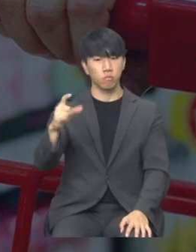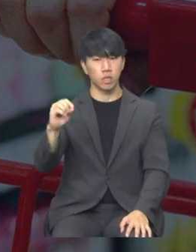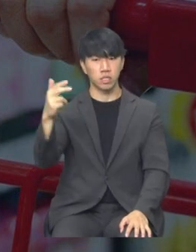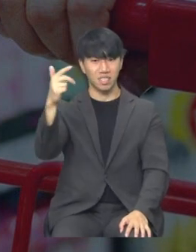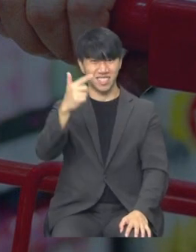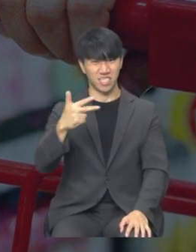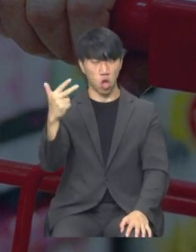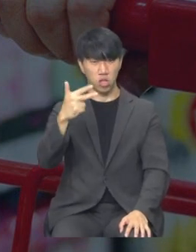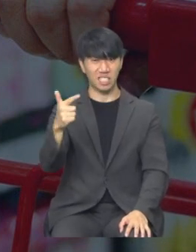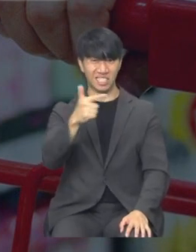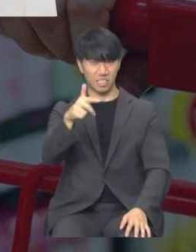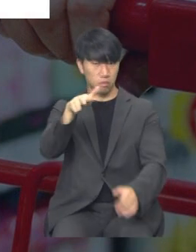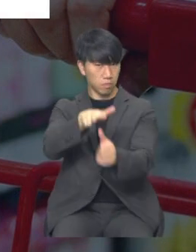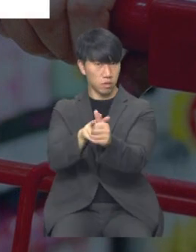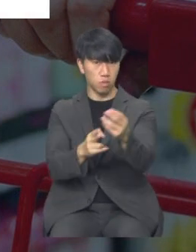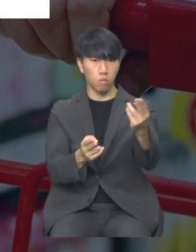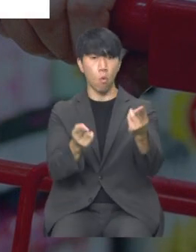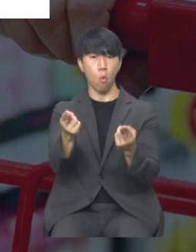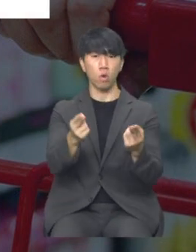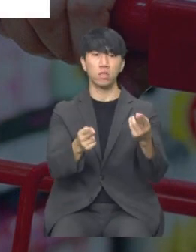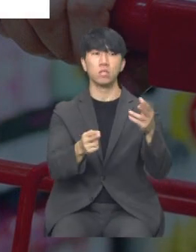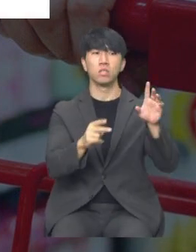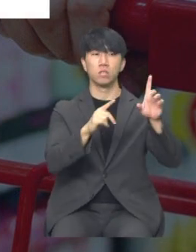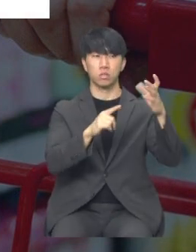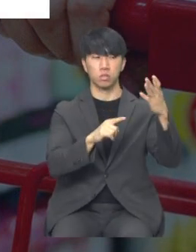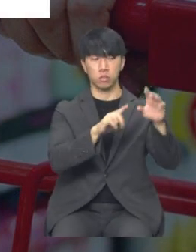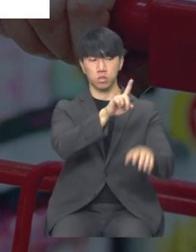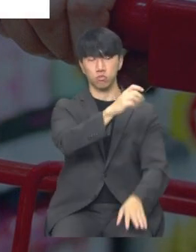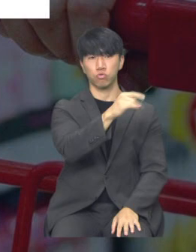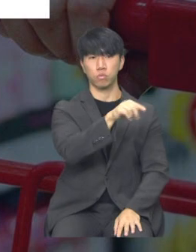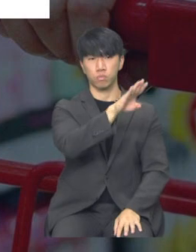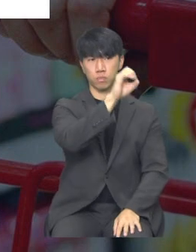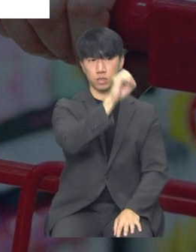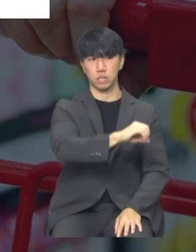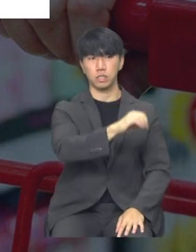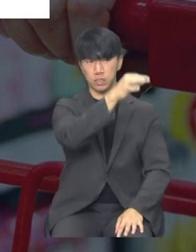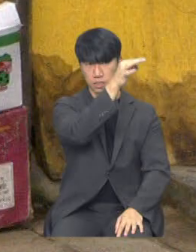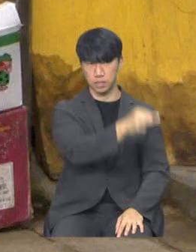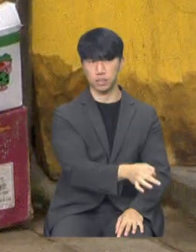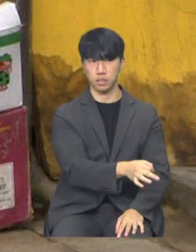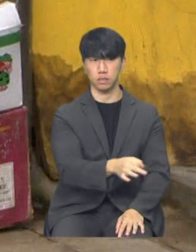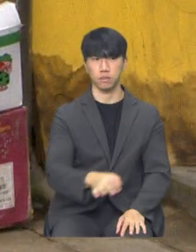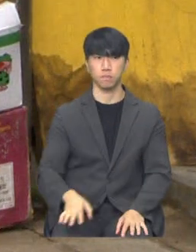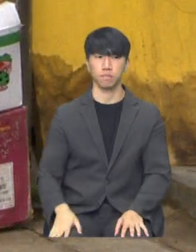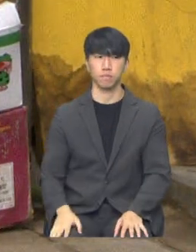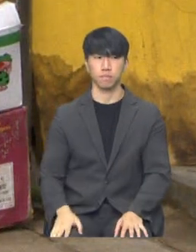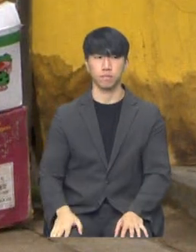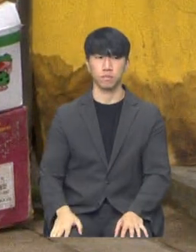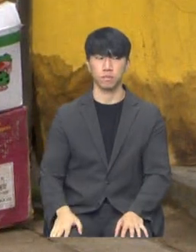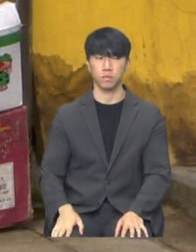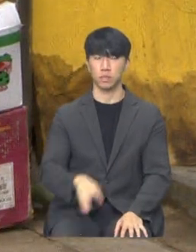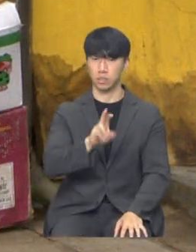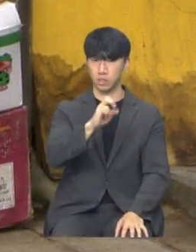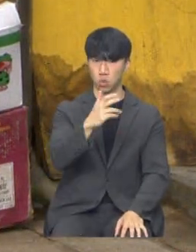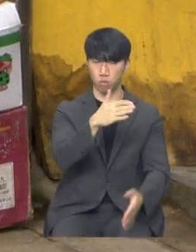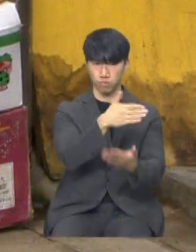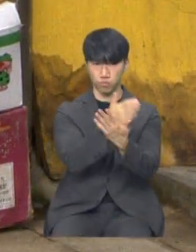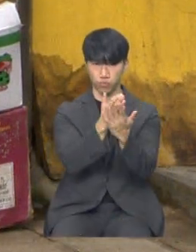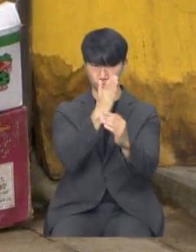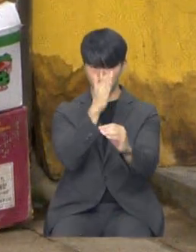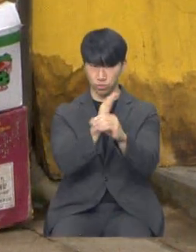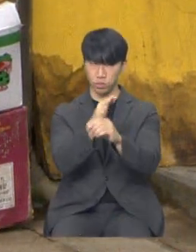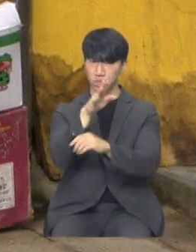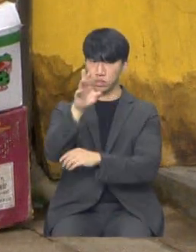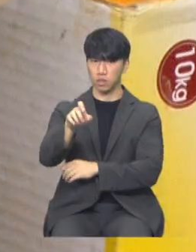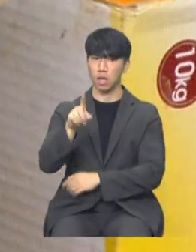원인 대형마트보다 19.4% 저렴한 것으로 나타났습니다. 27개 품목 중